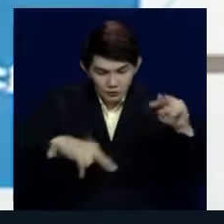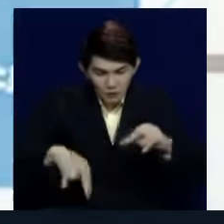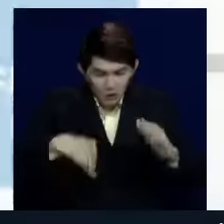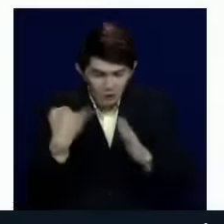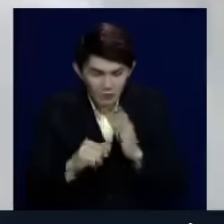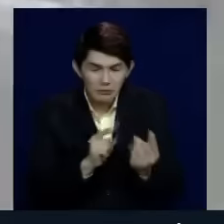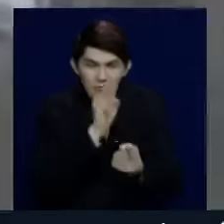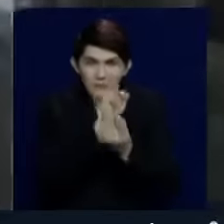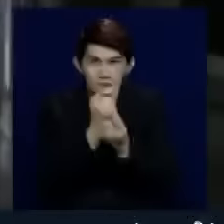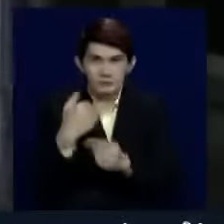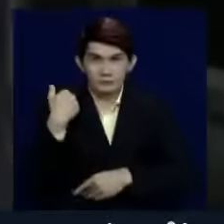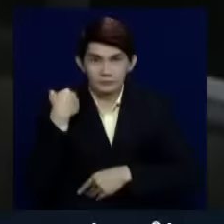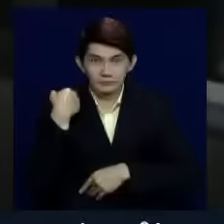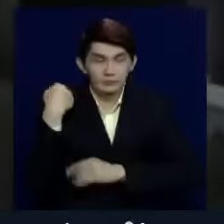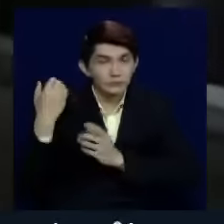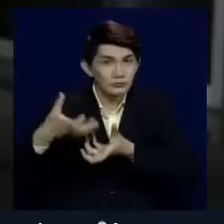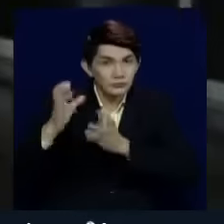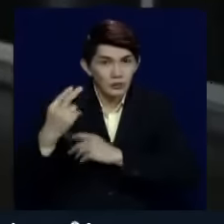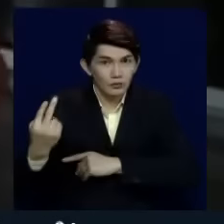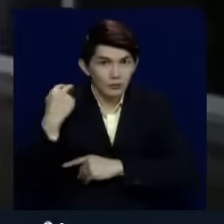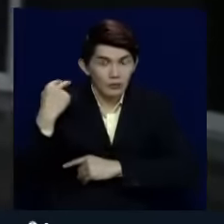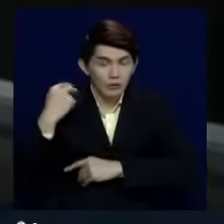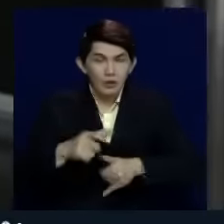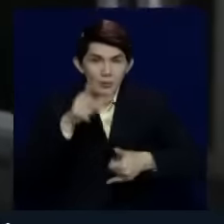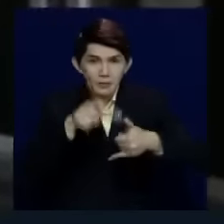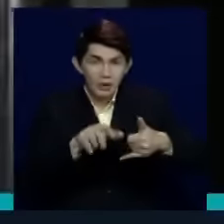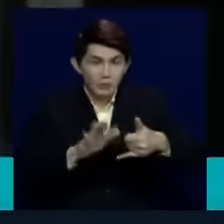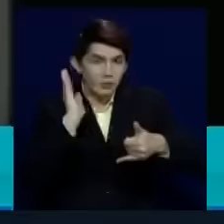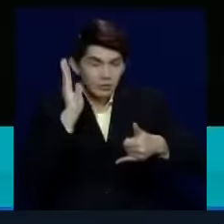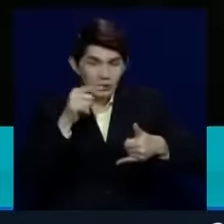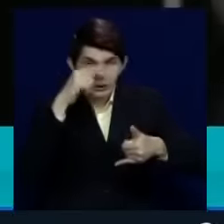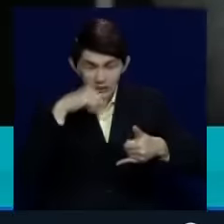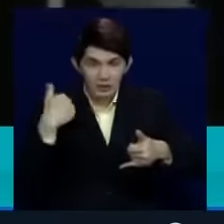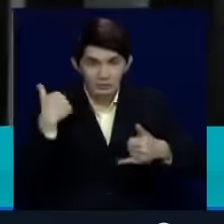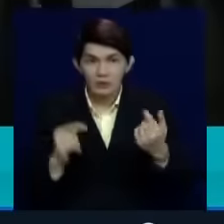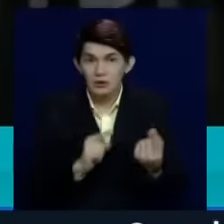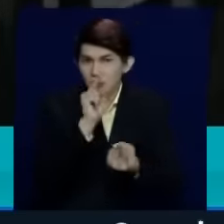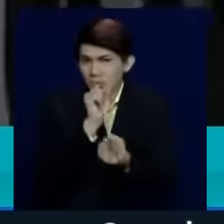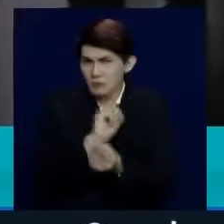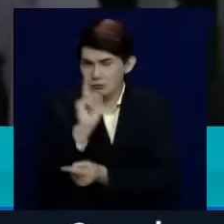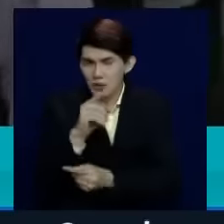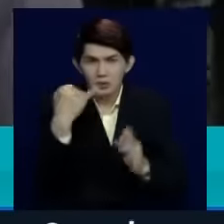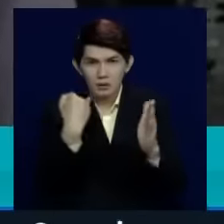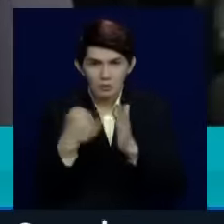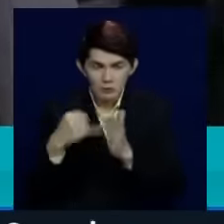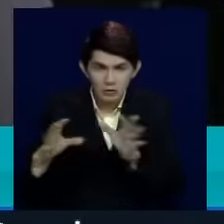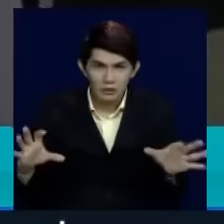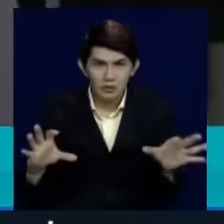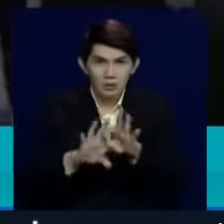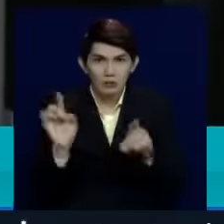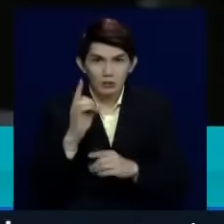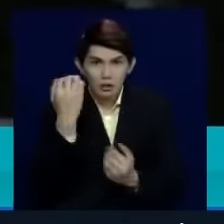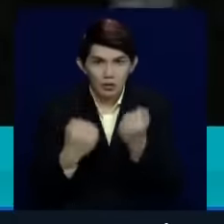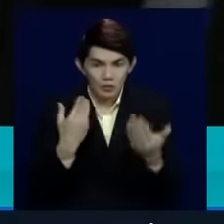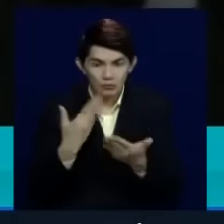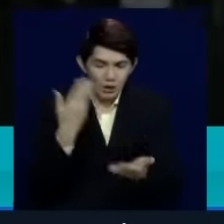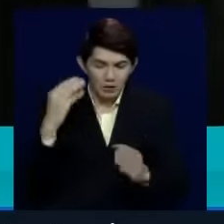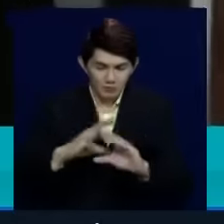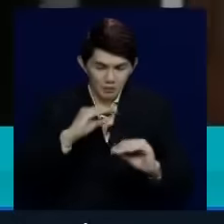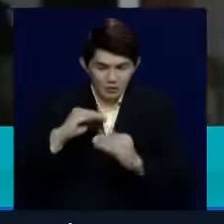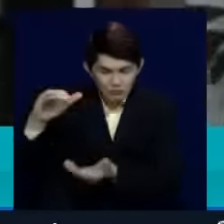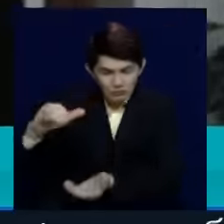ปกติหากจะยย้อนดูประวัติและพฤติกรรมของนายนฤนาถพบว่ามีคดีที่เกี่ยวข้องกับการนำเข้ารถยนต์หรู